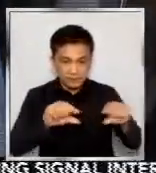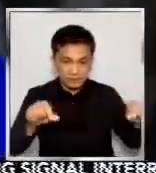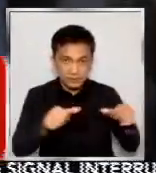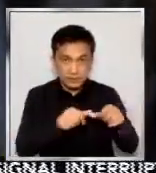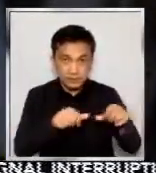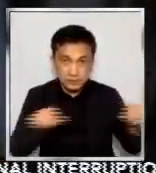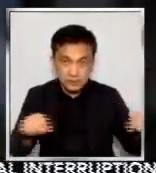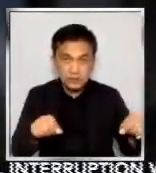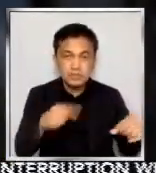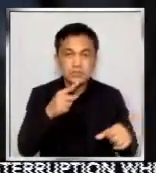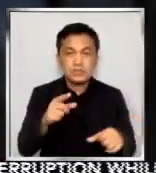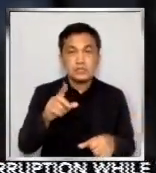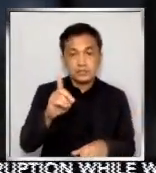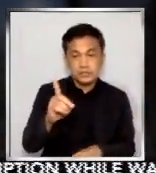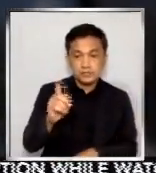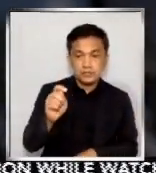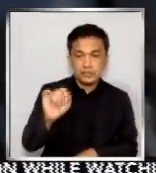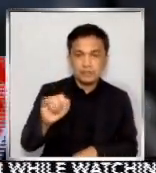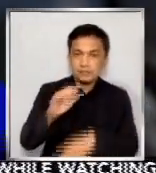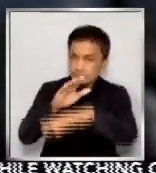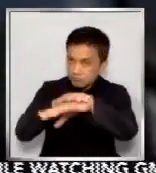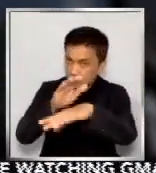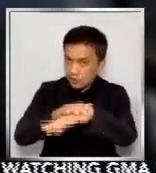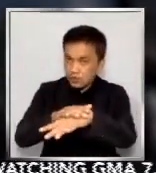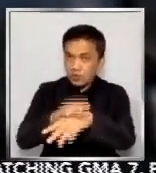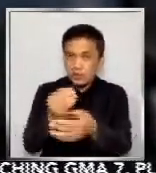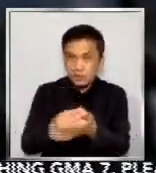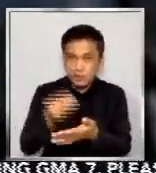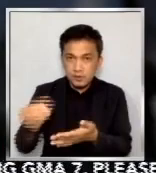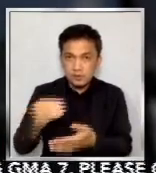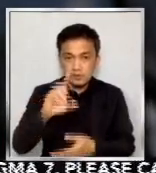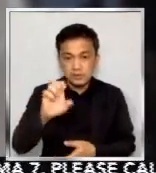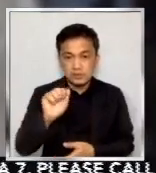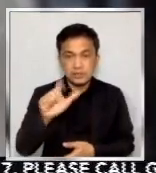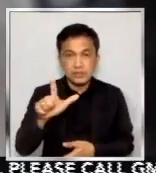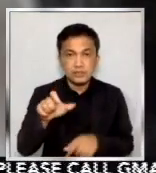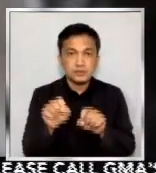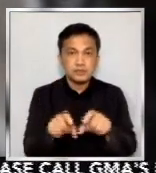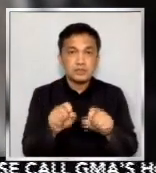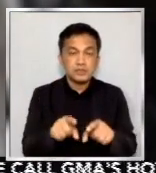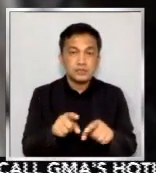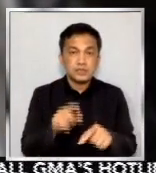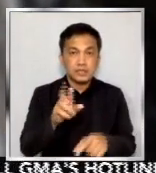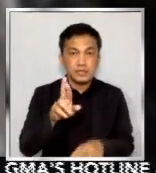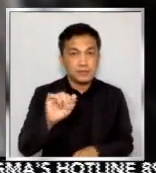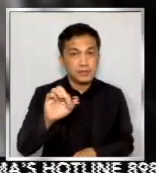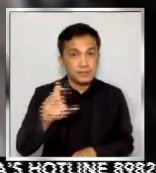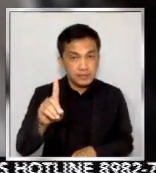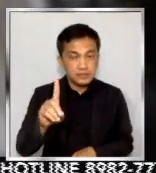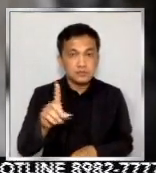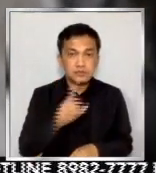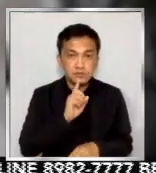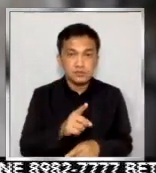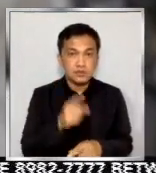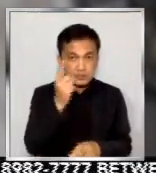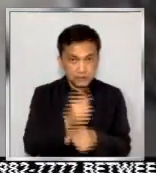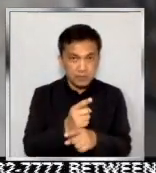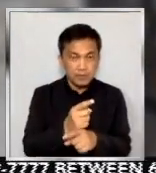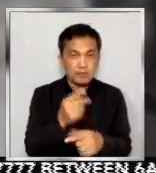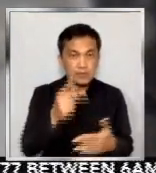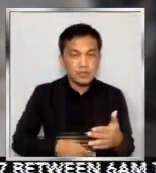Industry nag-abiso rin na bumili na lamang sa legal na bilihan ng RFID para matiyak na tama ang presyo at kumpleto ang